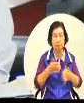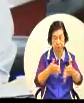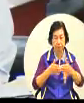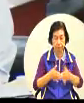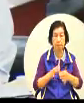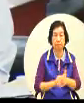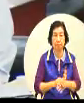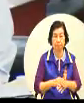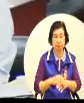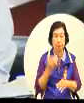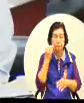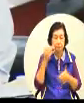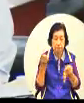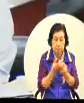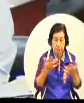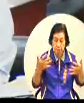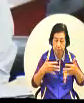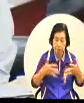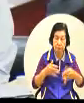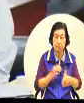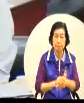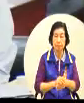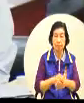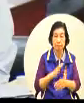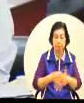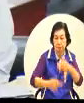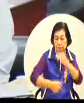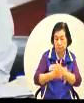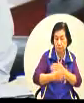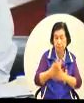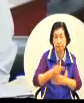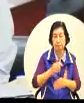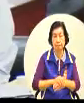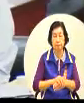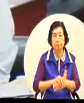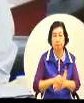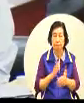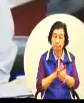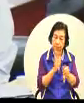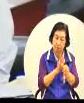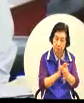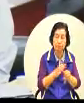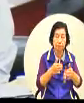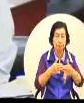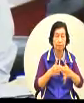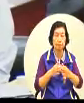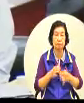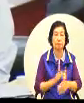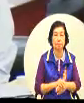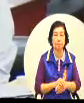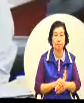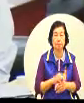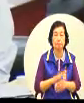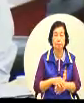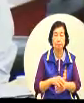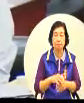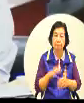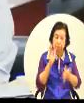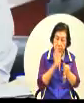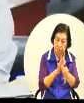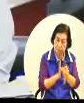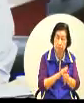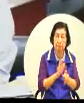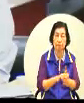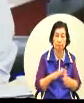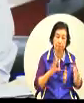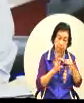发现问题而能够及时的协助。我想要以行动关注我